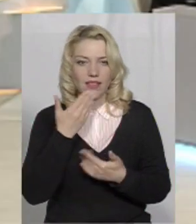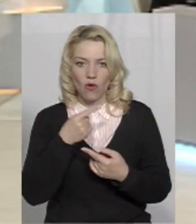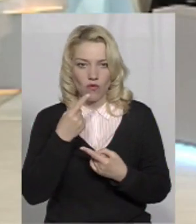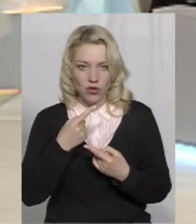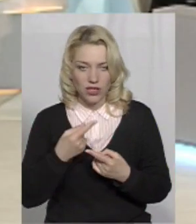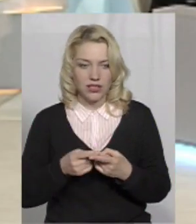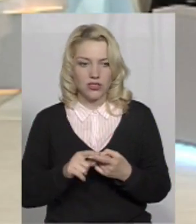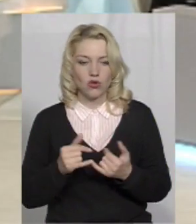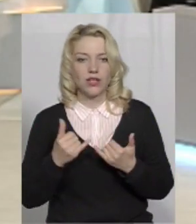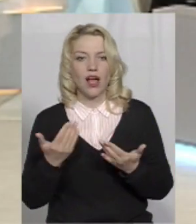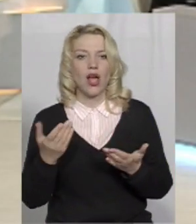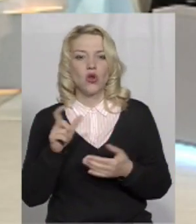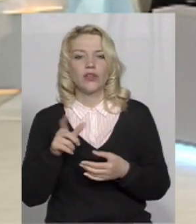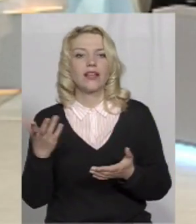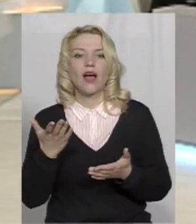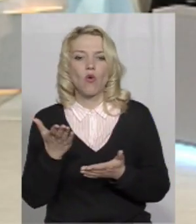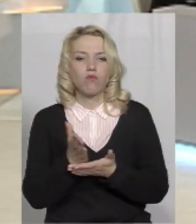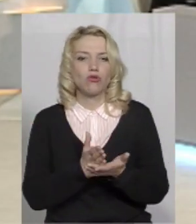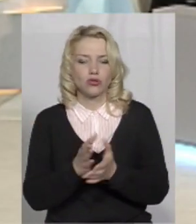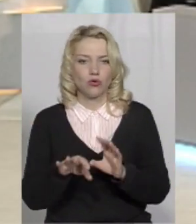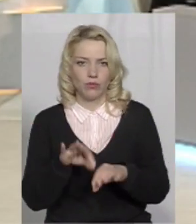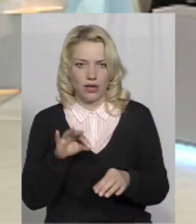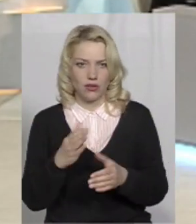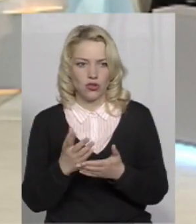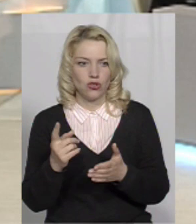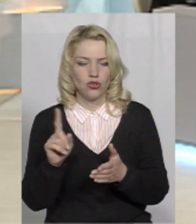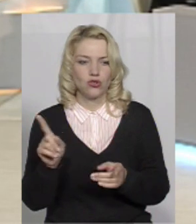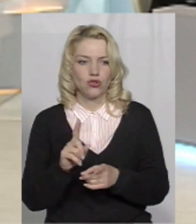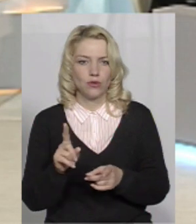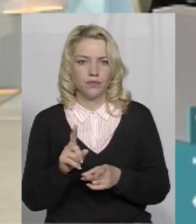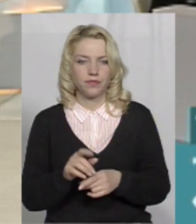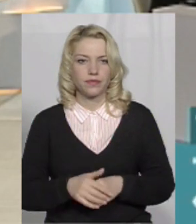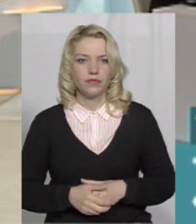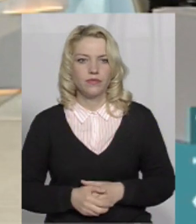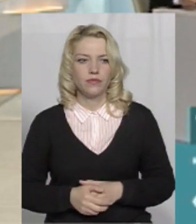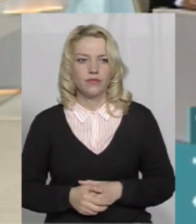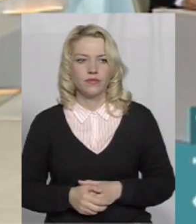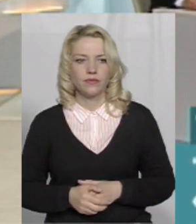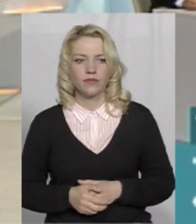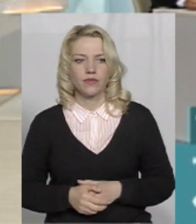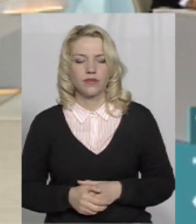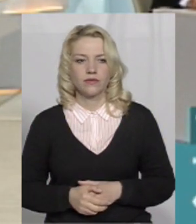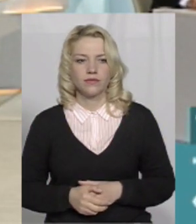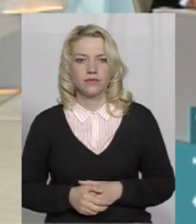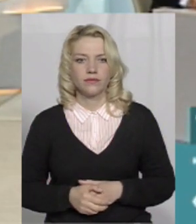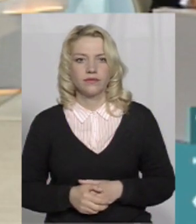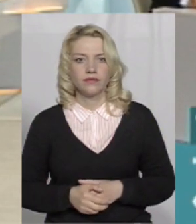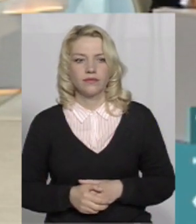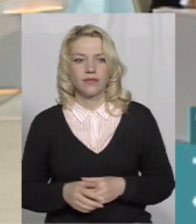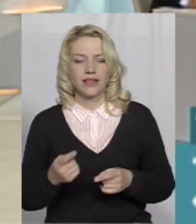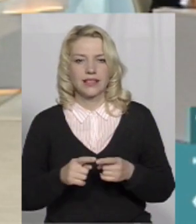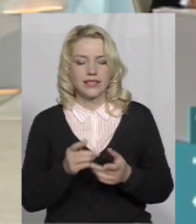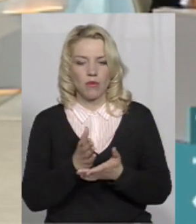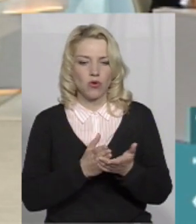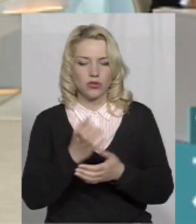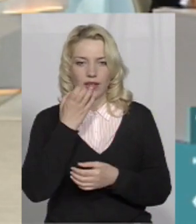нас, яку послугу обирають, що внутрянку, як ми професіонали називаємо, так. Це